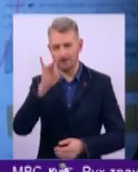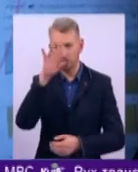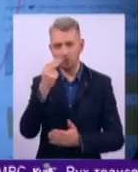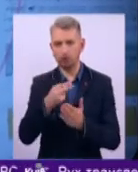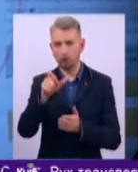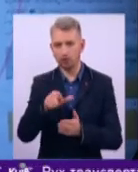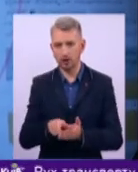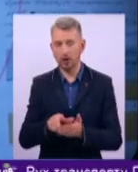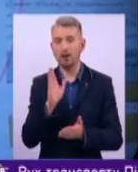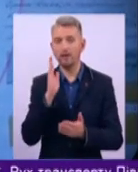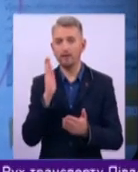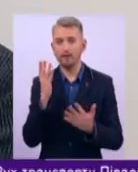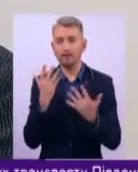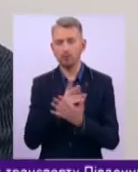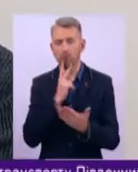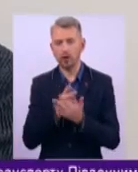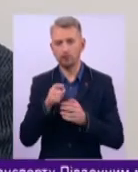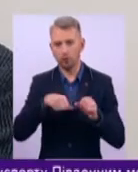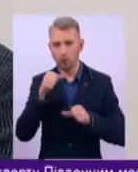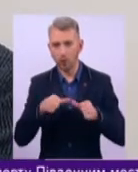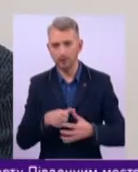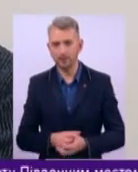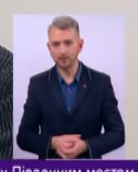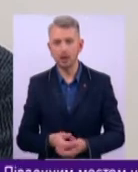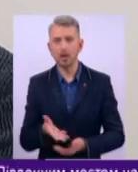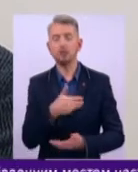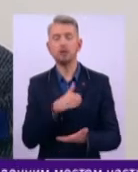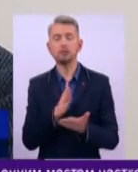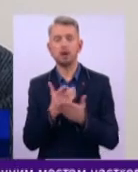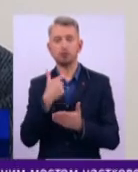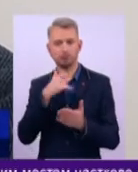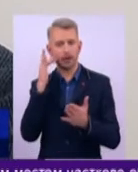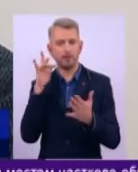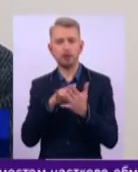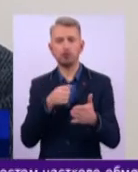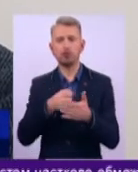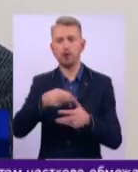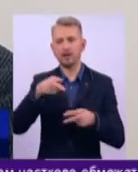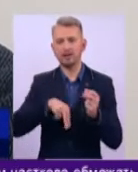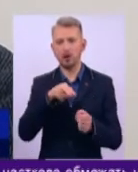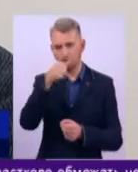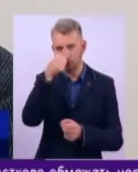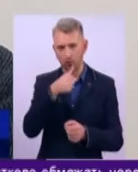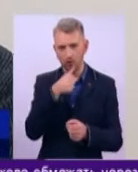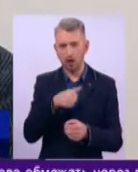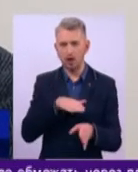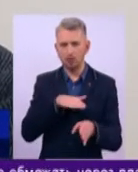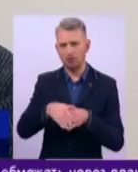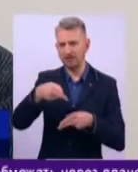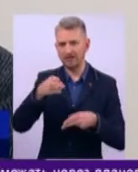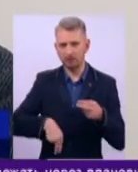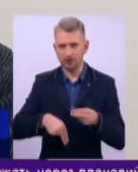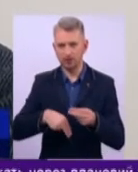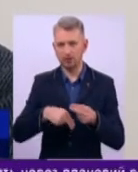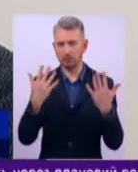у цьому році. Ми ставимо для себе за мету до кінця лютого закінчити повністю